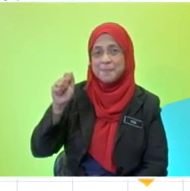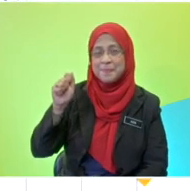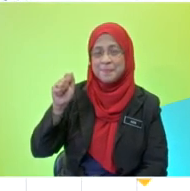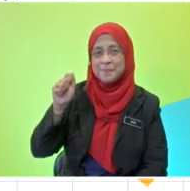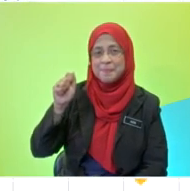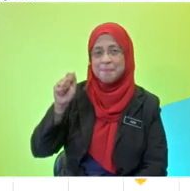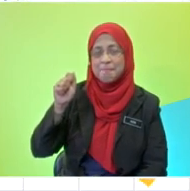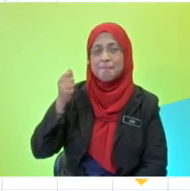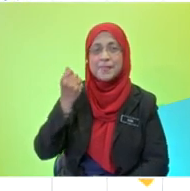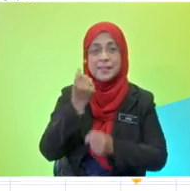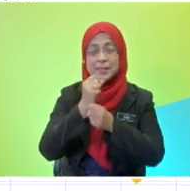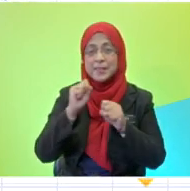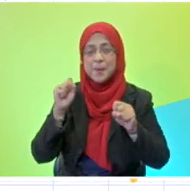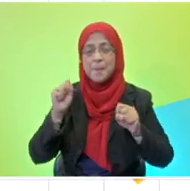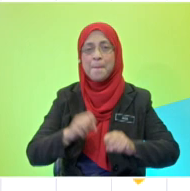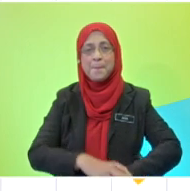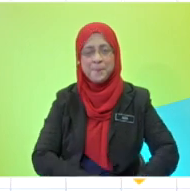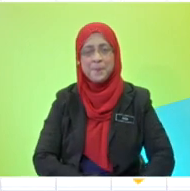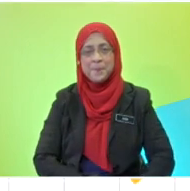akan belum nih